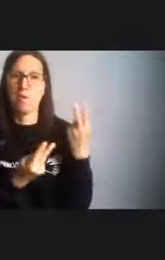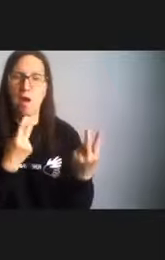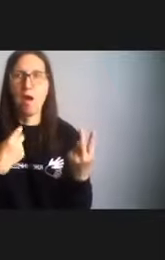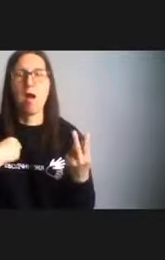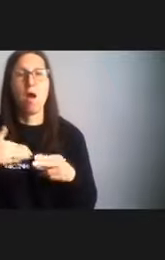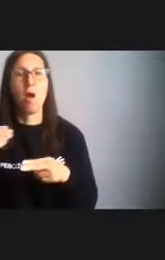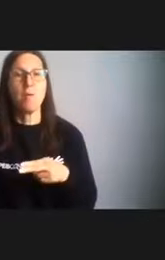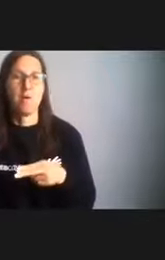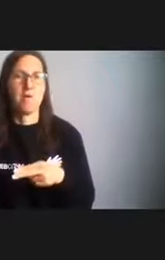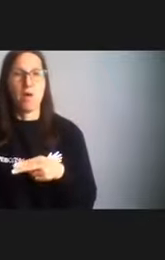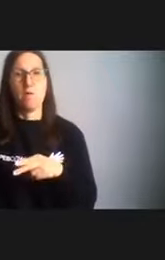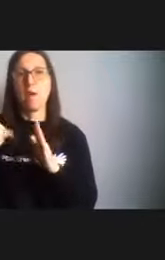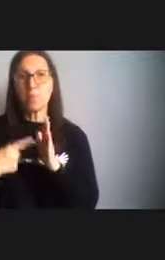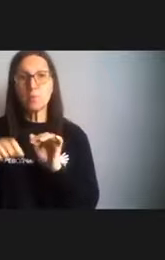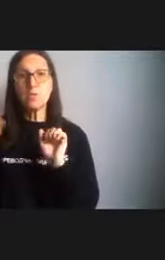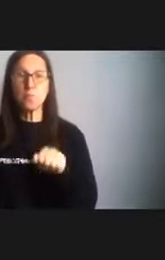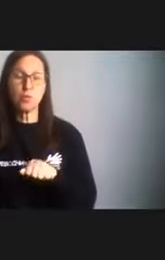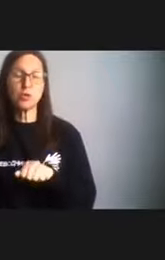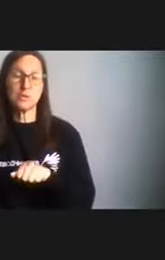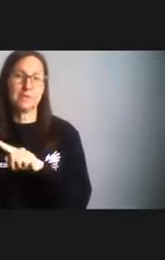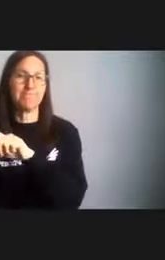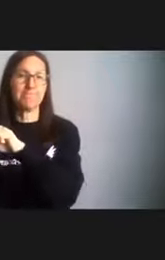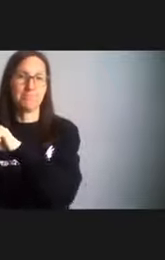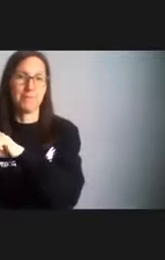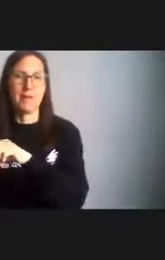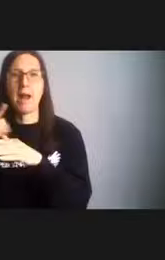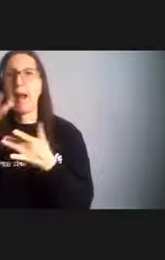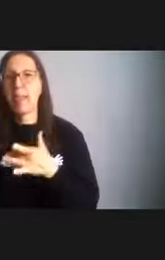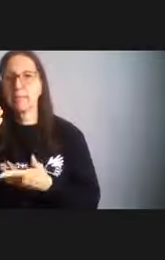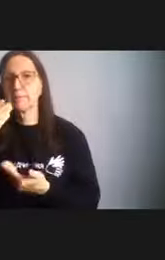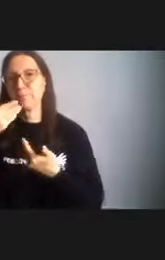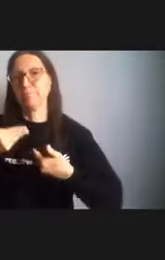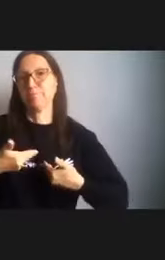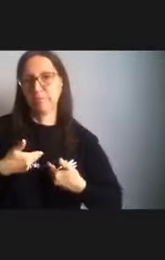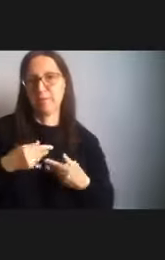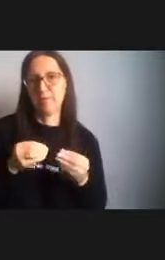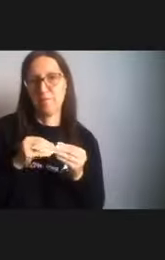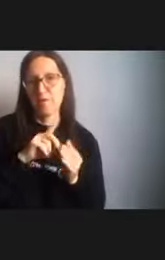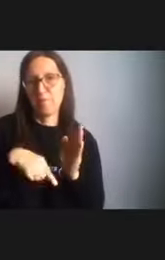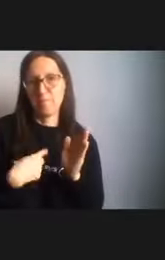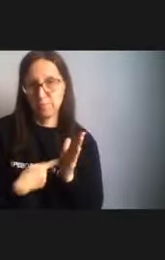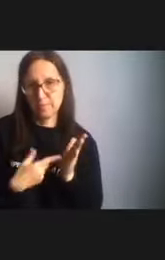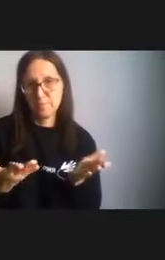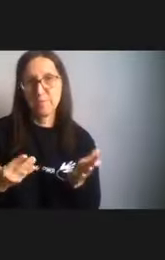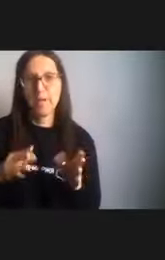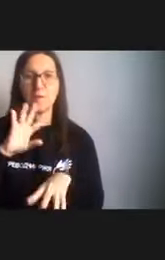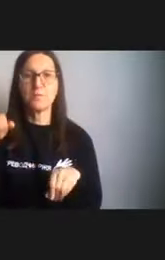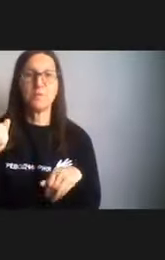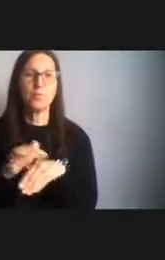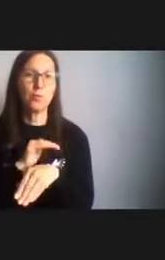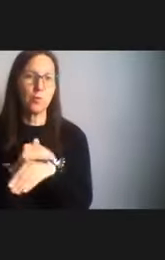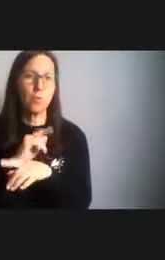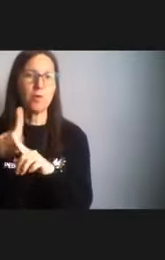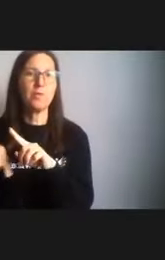следующей лекции, то можно что-то обсудить будет и в следующий раз. Всего вам доброго, до новых встреч!